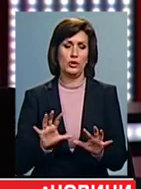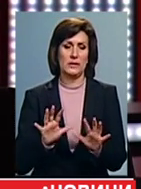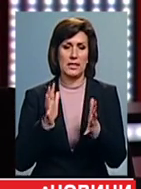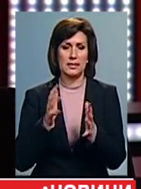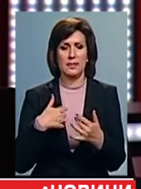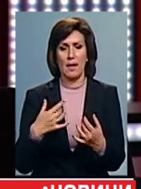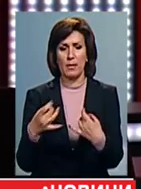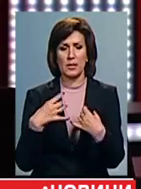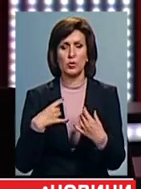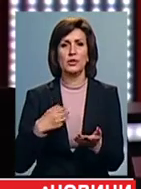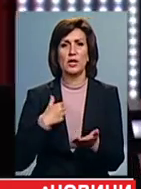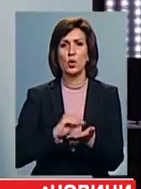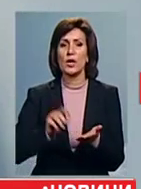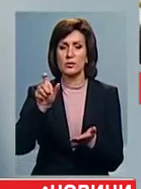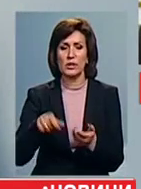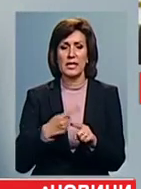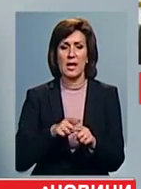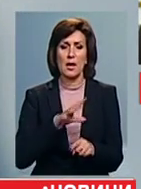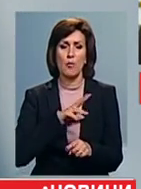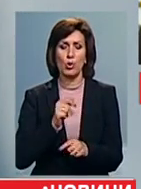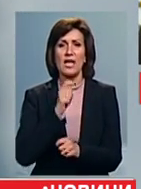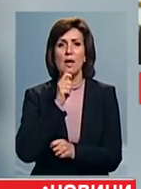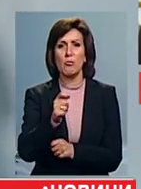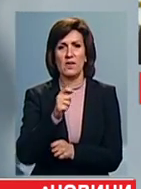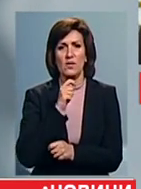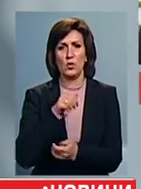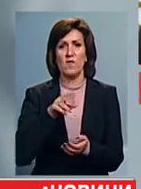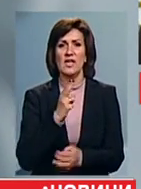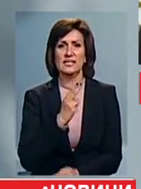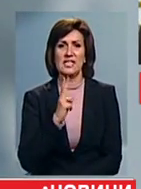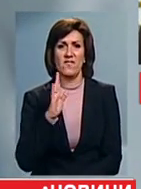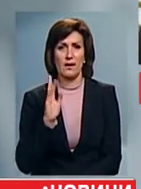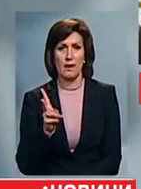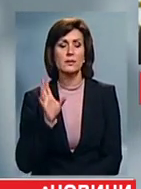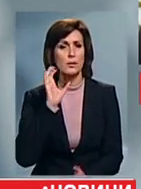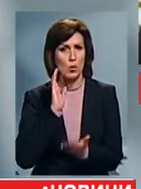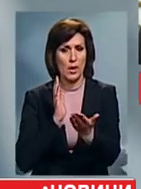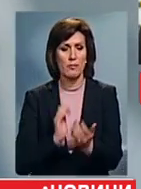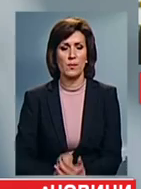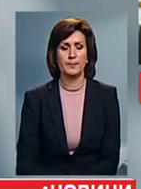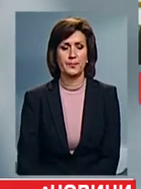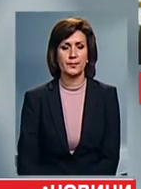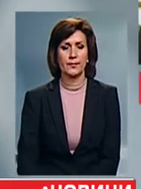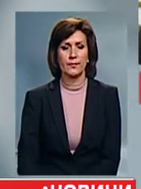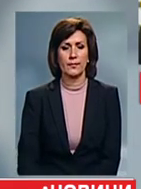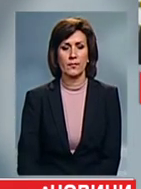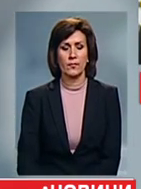статися, нам розповість Ольга Скотникова, яка була на брифінгу у ЦВК. Олю, слухаємо тебе.